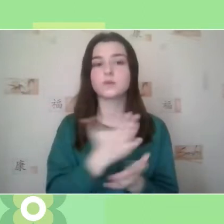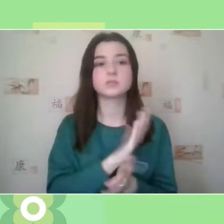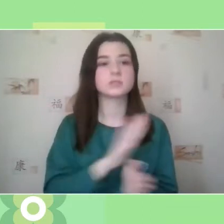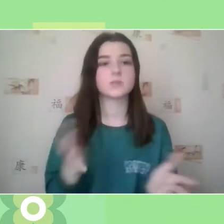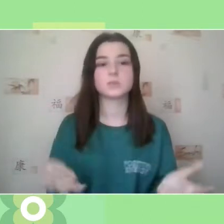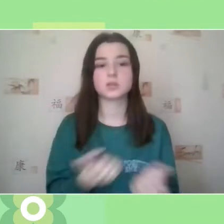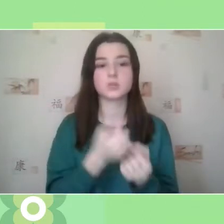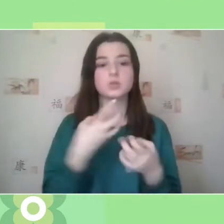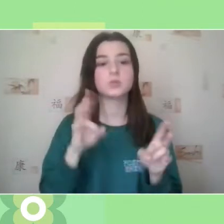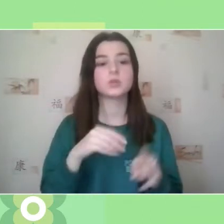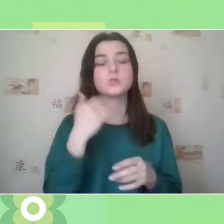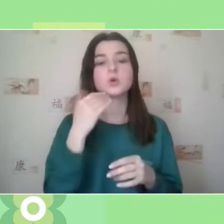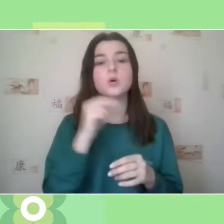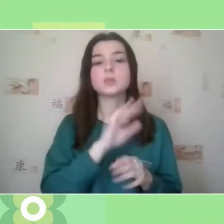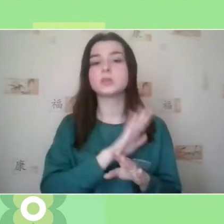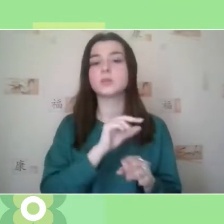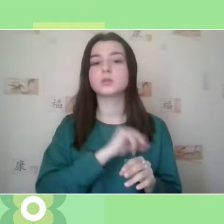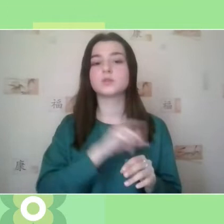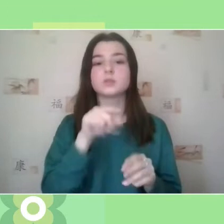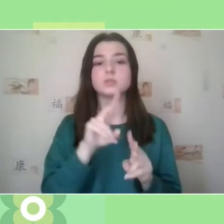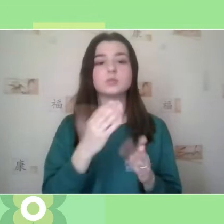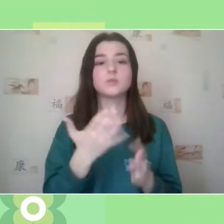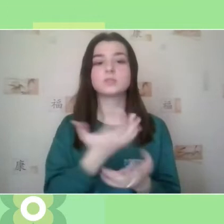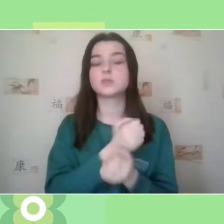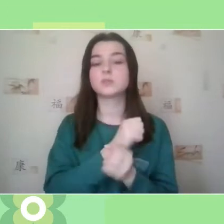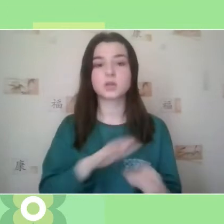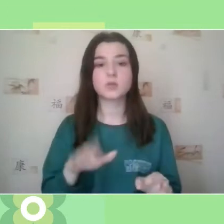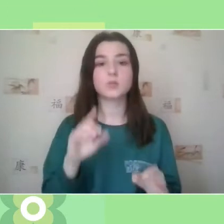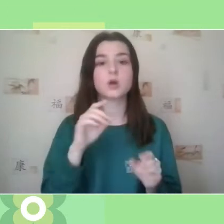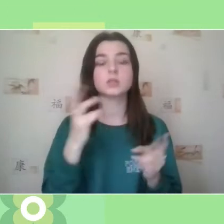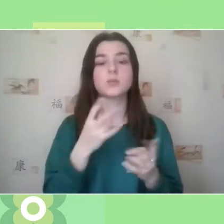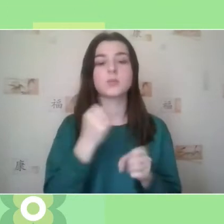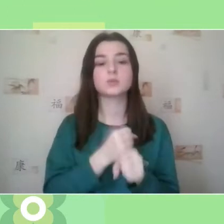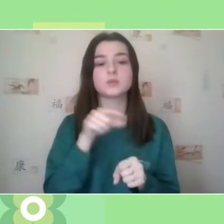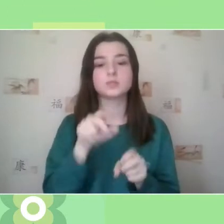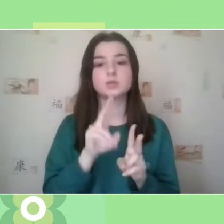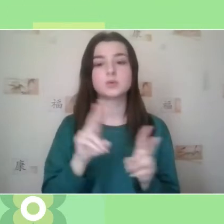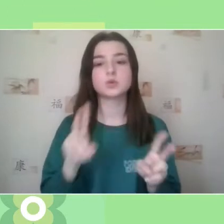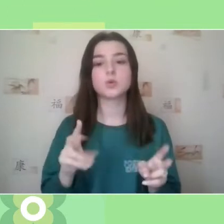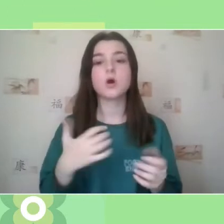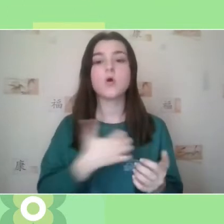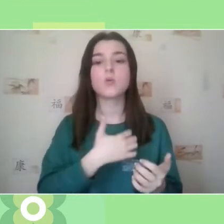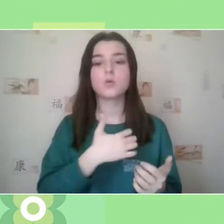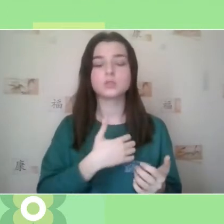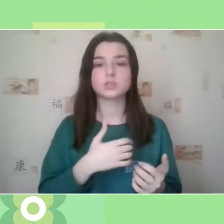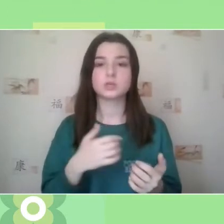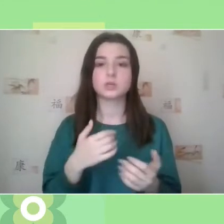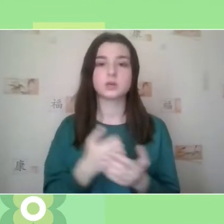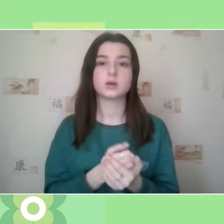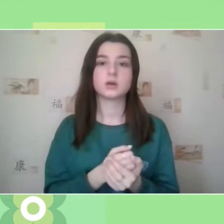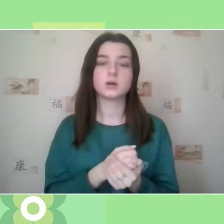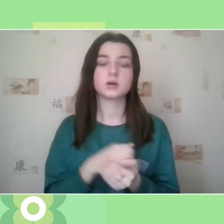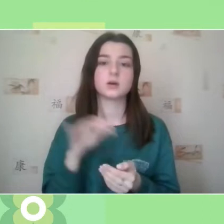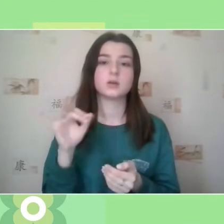в принципі, працювати з тими, хто вас підтримує, бо вони і так бачать. Треба працювати з тією частиною населення, яке вагається. І з різних досліджень є